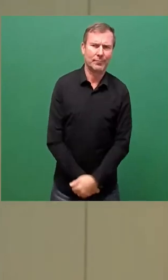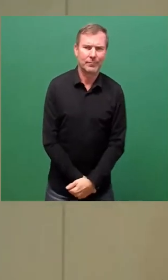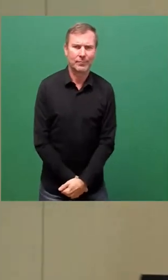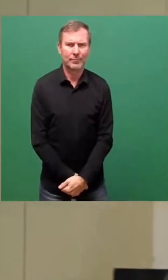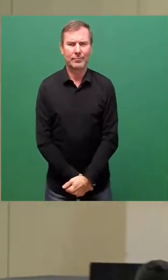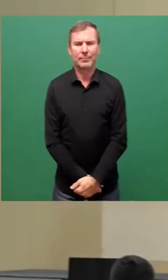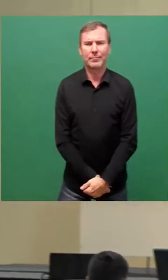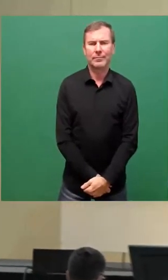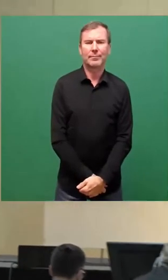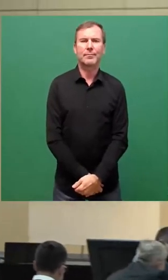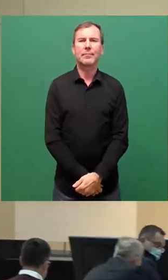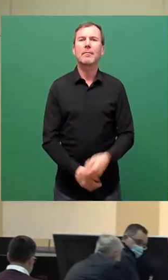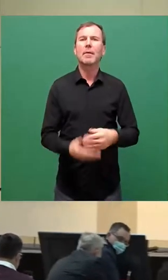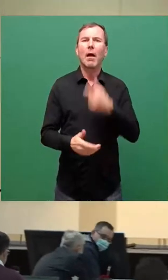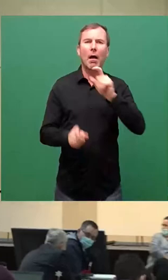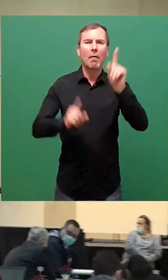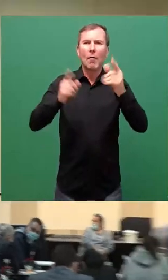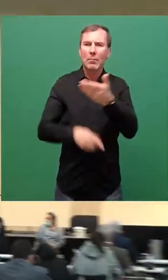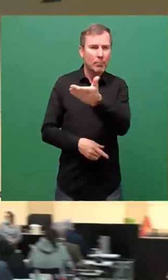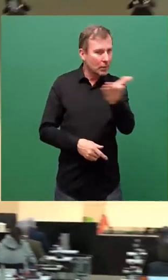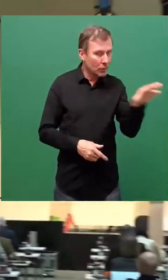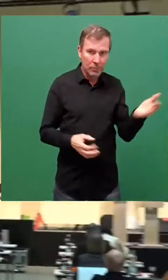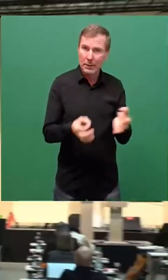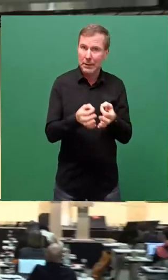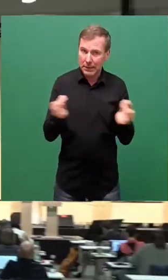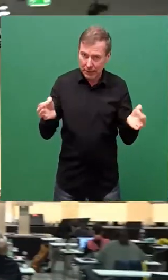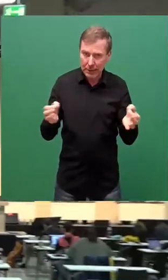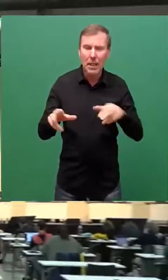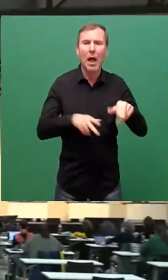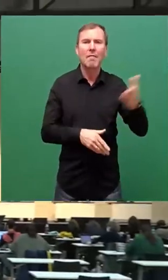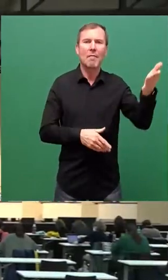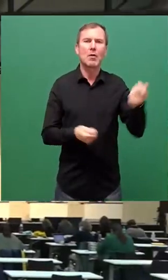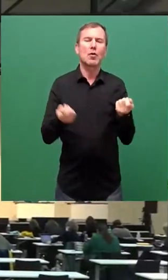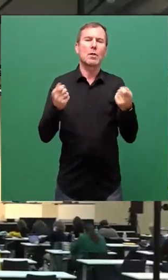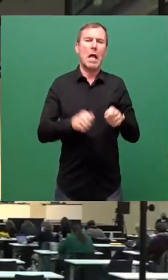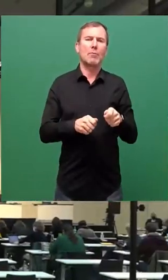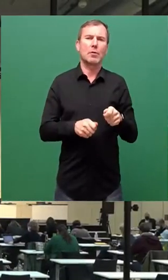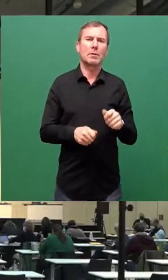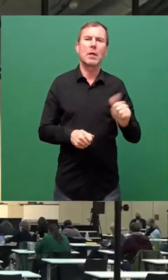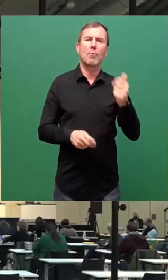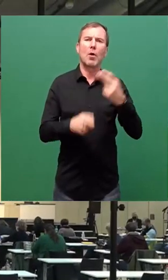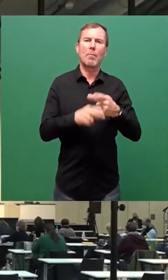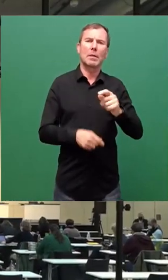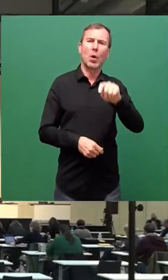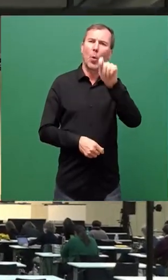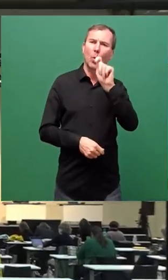So, weitere Wortmeldungen sehe ich nicht. Dann für die Verwaltung zum Abschluss Herr Bürgermeister Kühn.